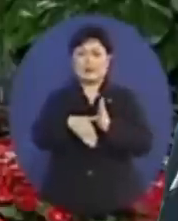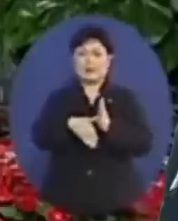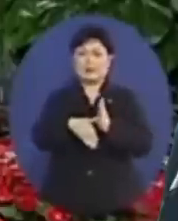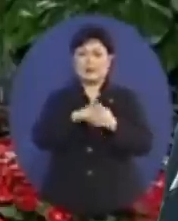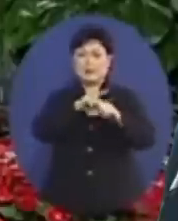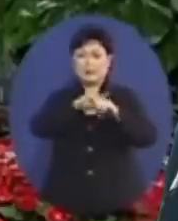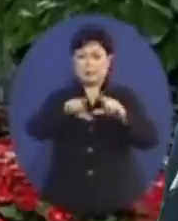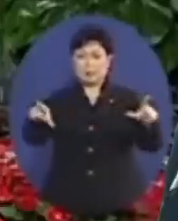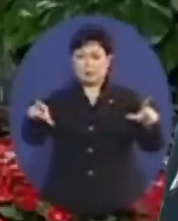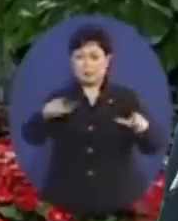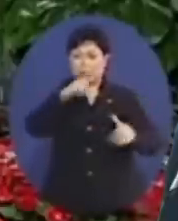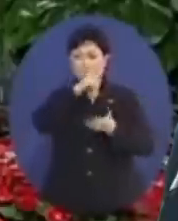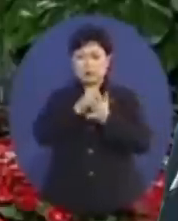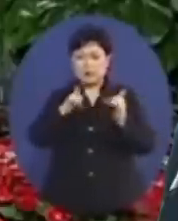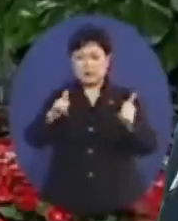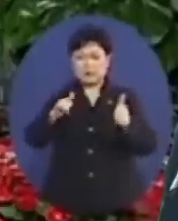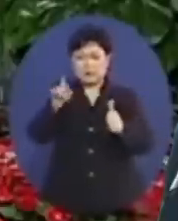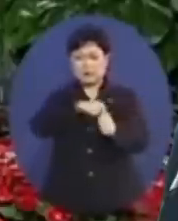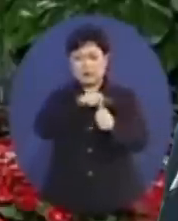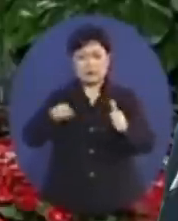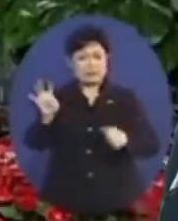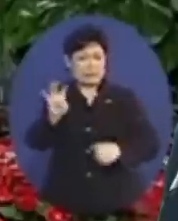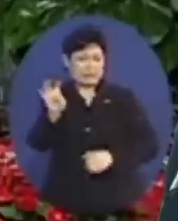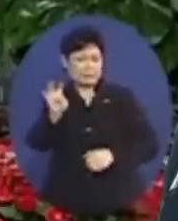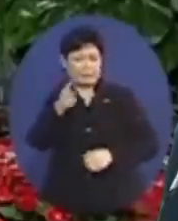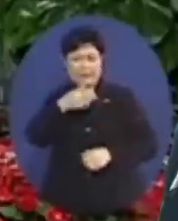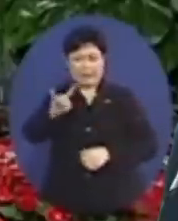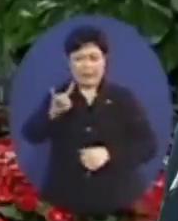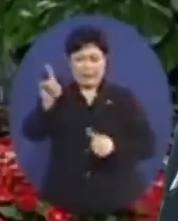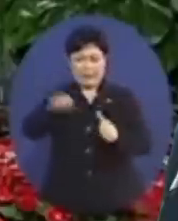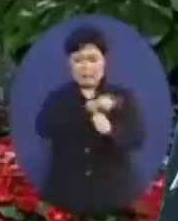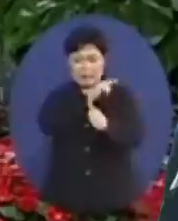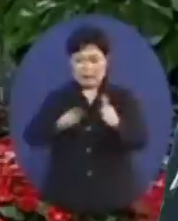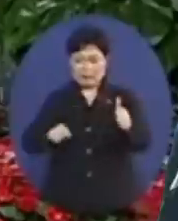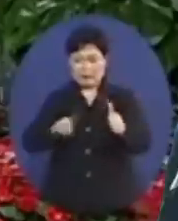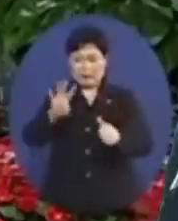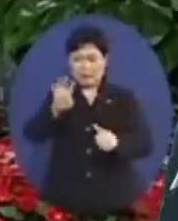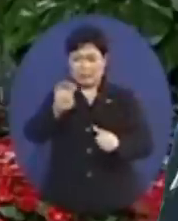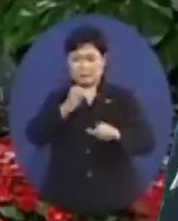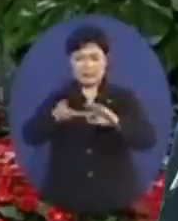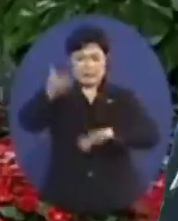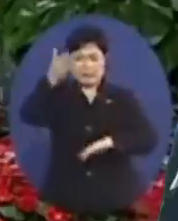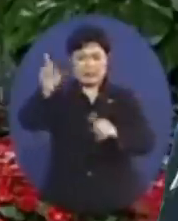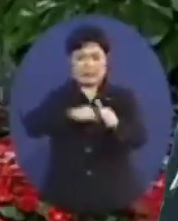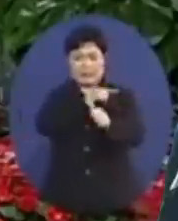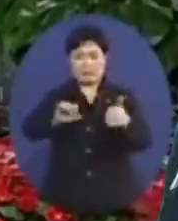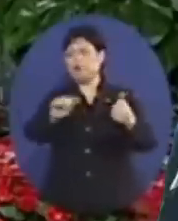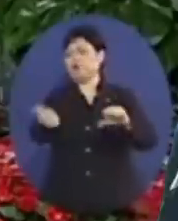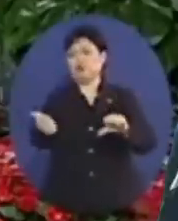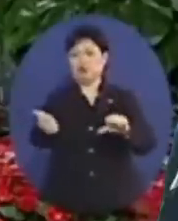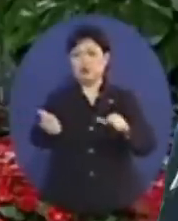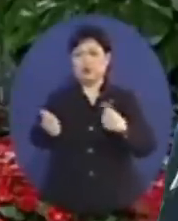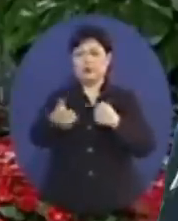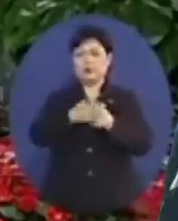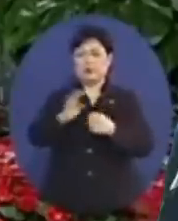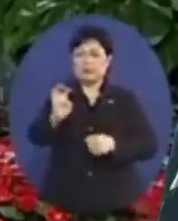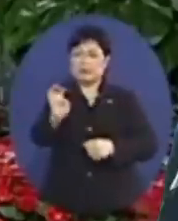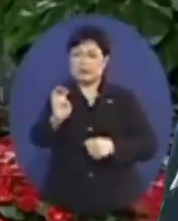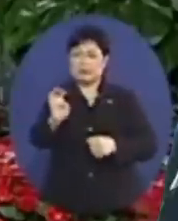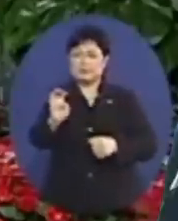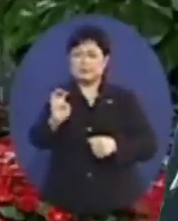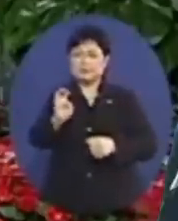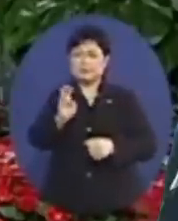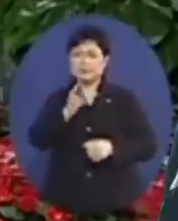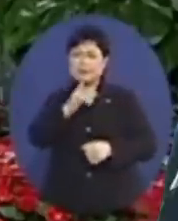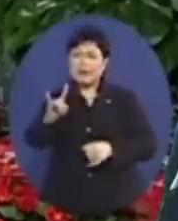보통 죄인들 채찍을 40대 때리는데 40대 이상 때리면 죽어버린답니다. 그 40대까지는